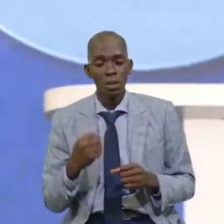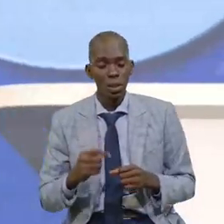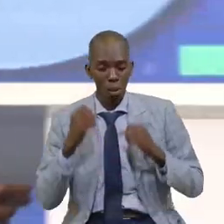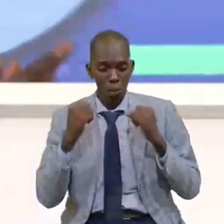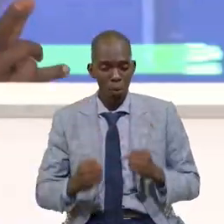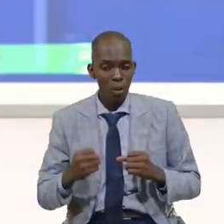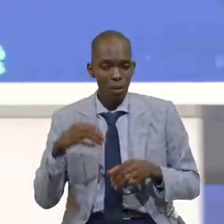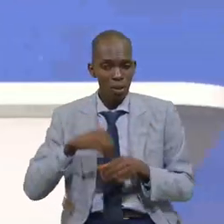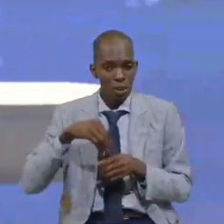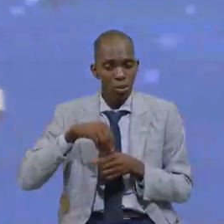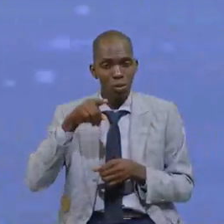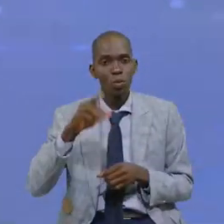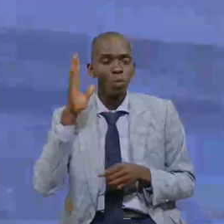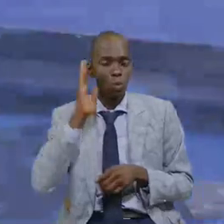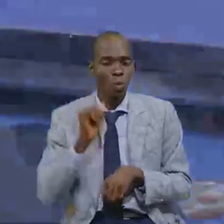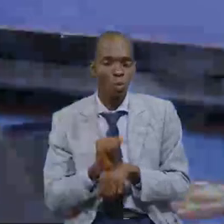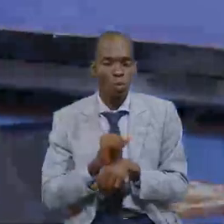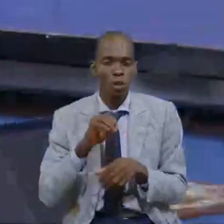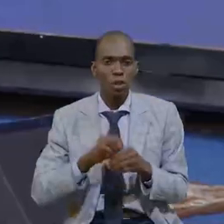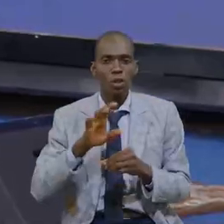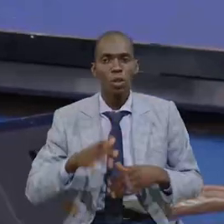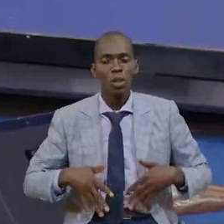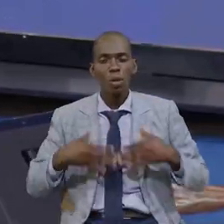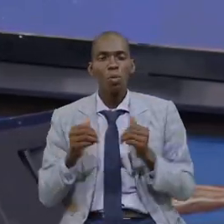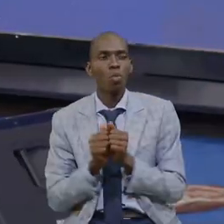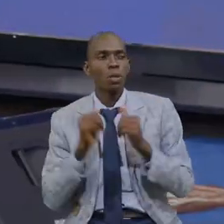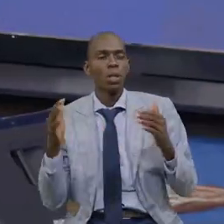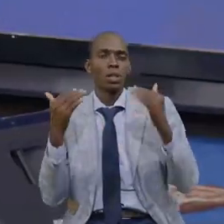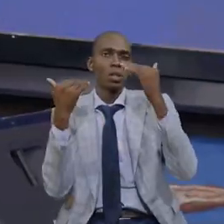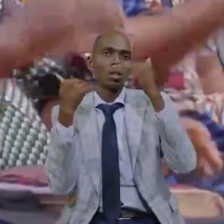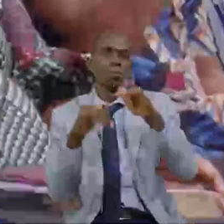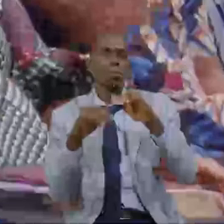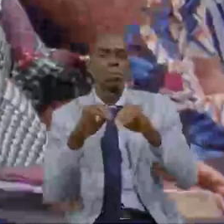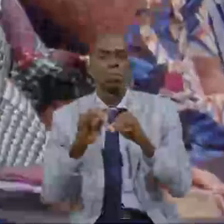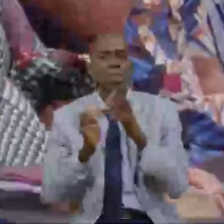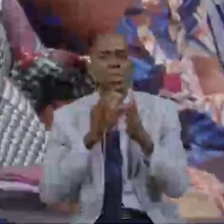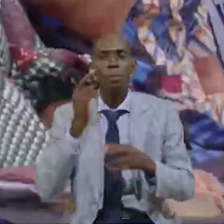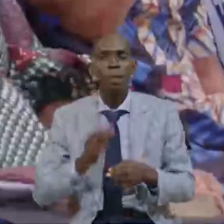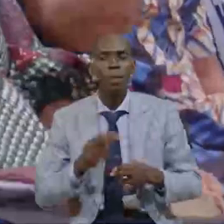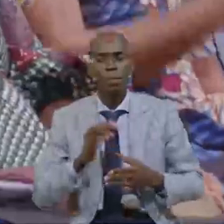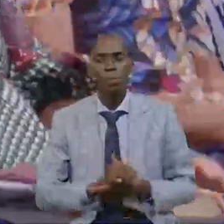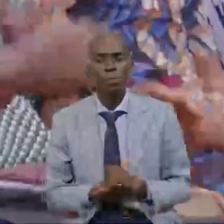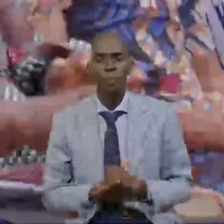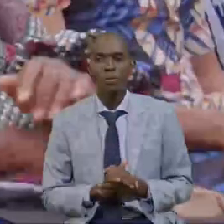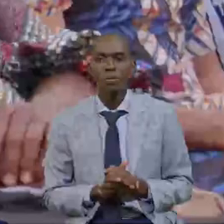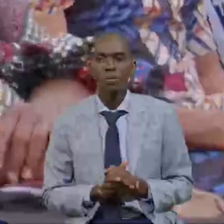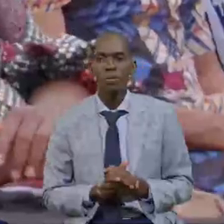toi va agir dans ta vie sans limitation au nom de Jésus.